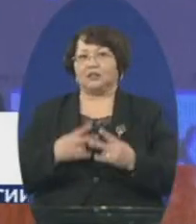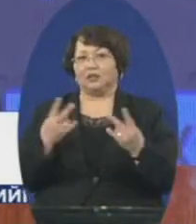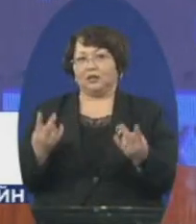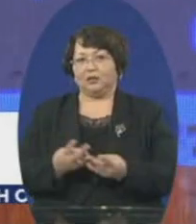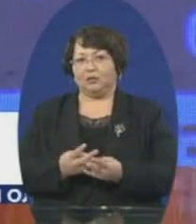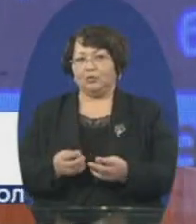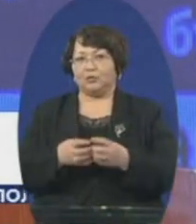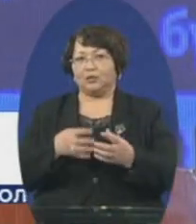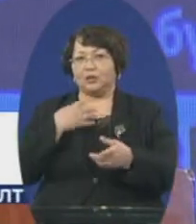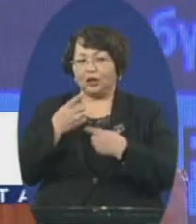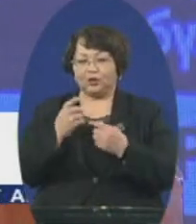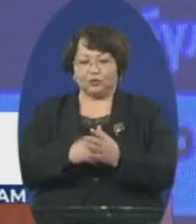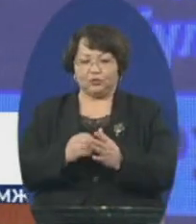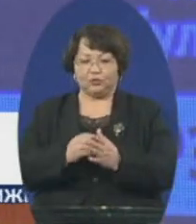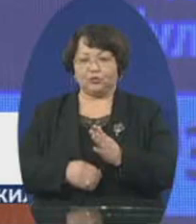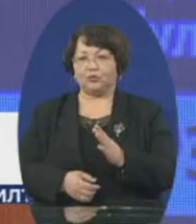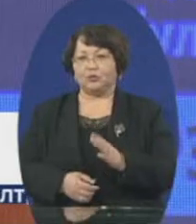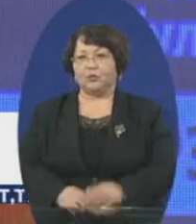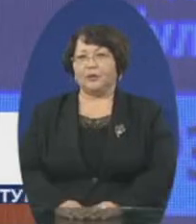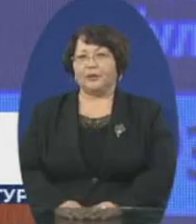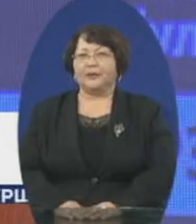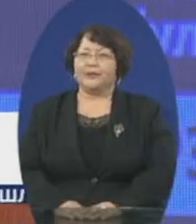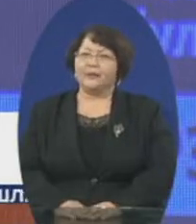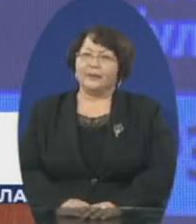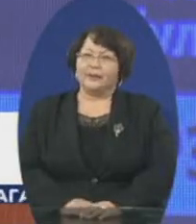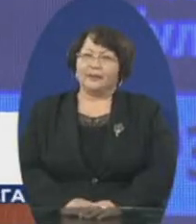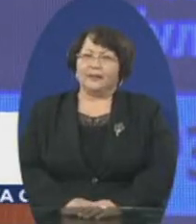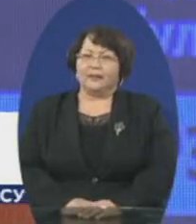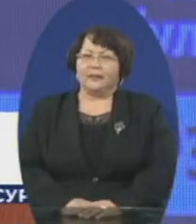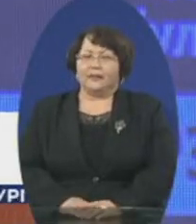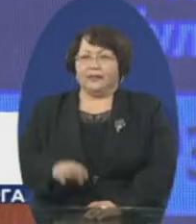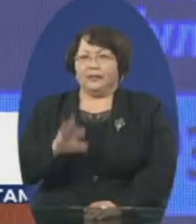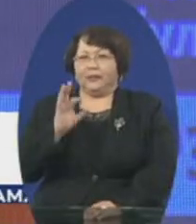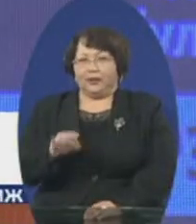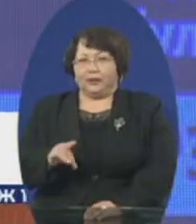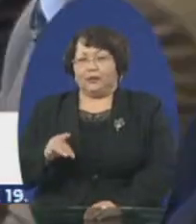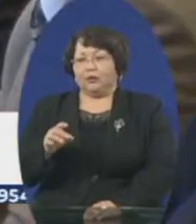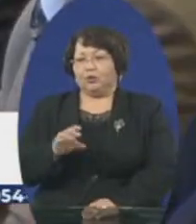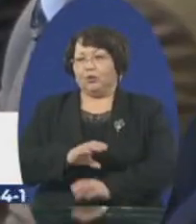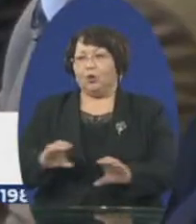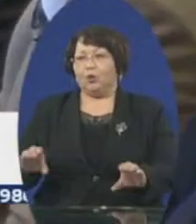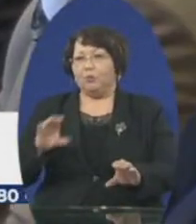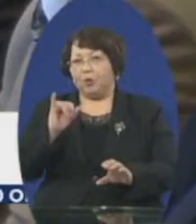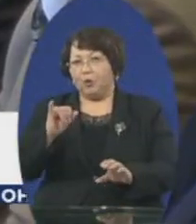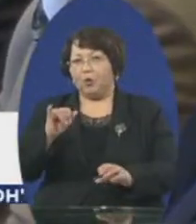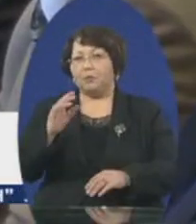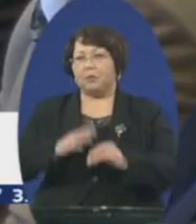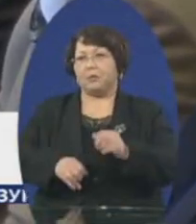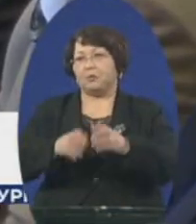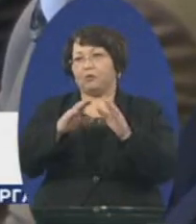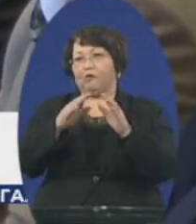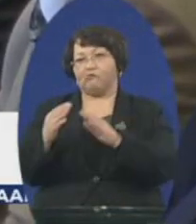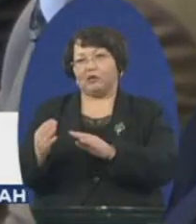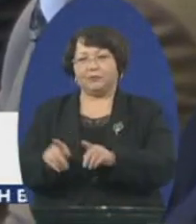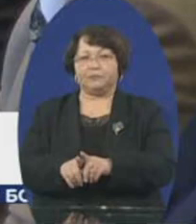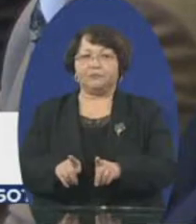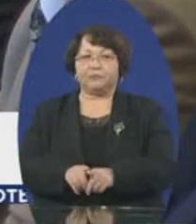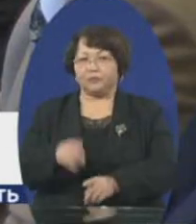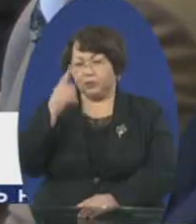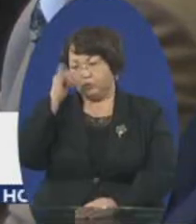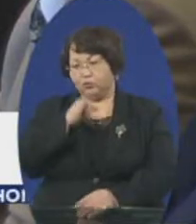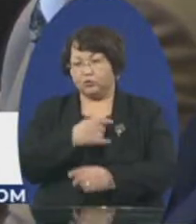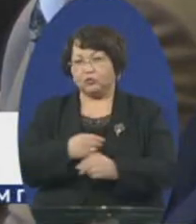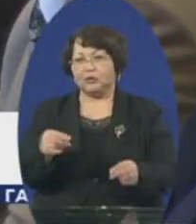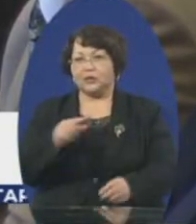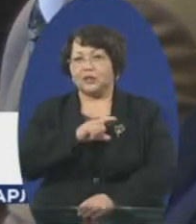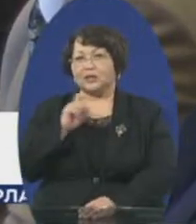ёстой. Яг л Сүүлд үеийг бид өөрчлөхгүйгээр ямар ч байшин бариад дахисаар болно. За Монгол улс чөлөөт зах зээлийн нийгэмдээ